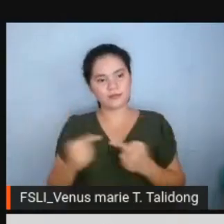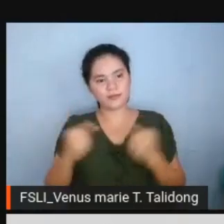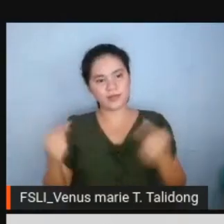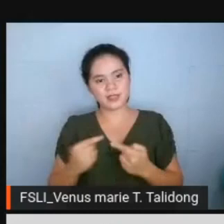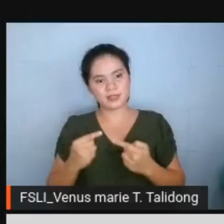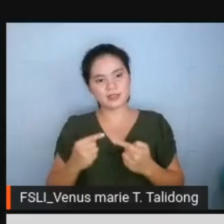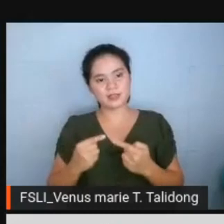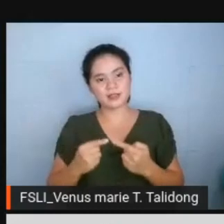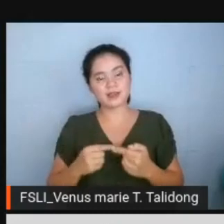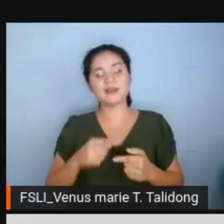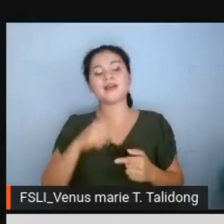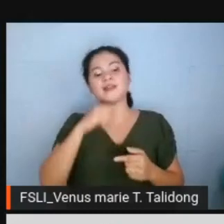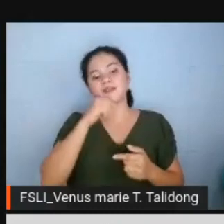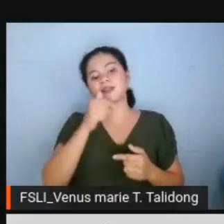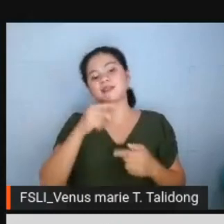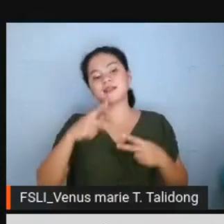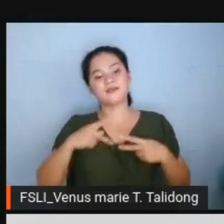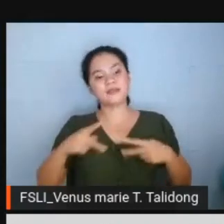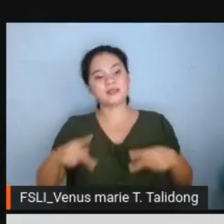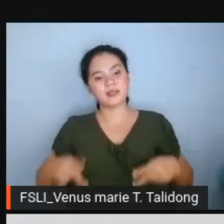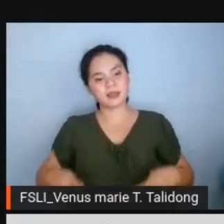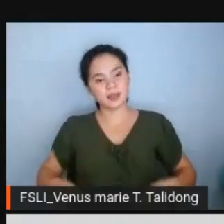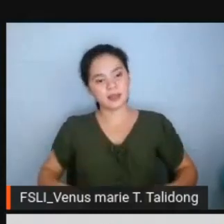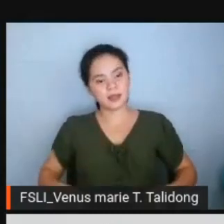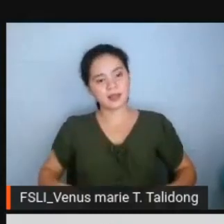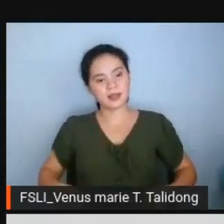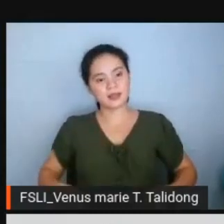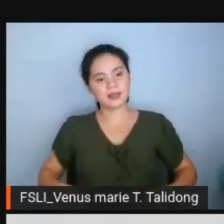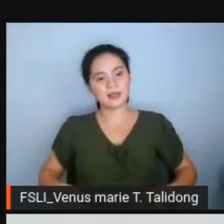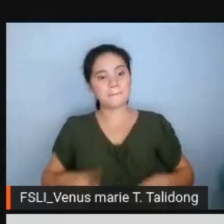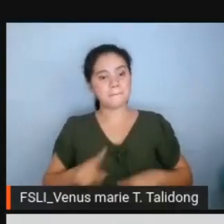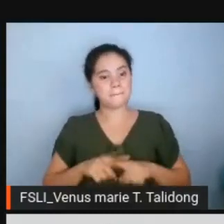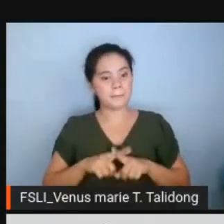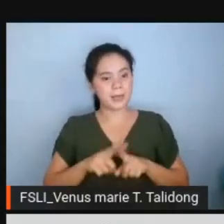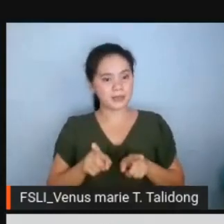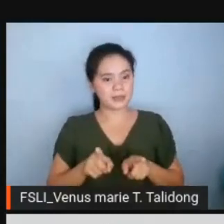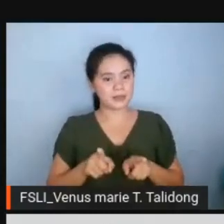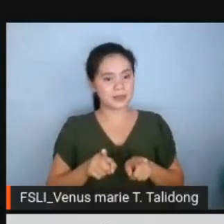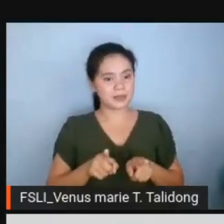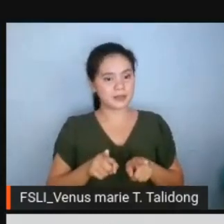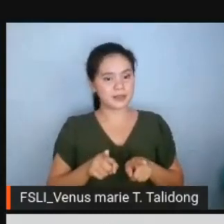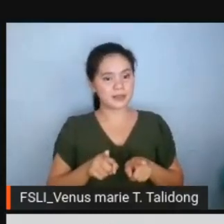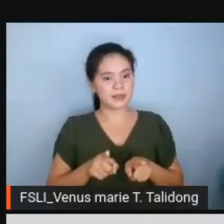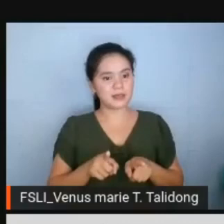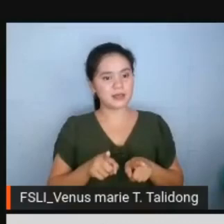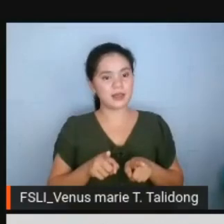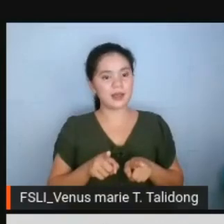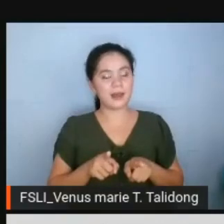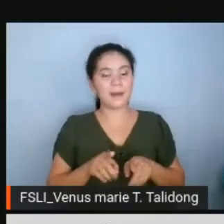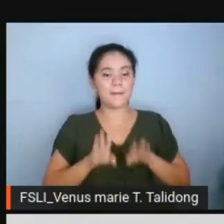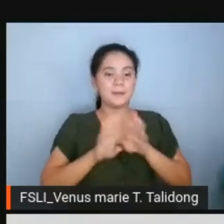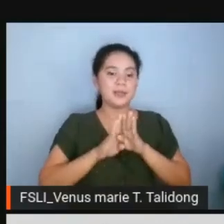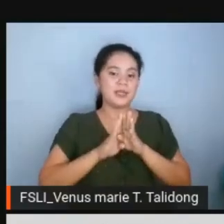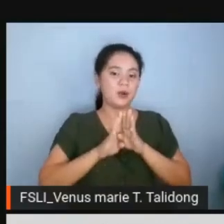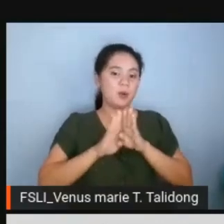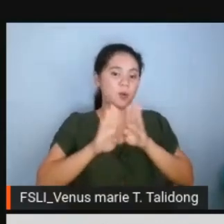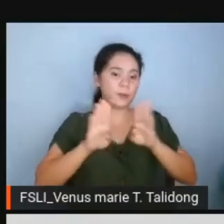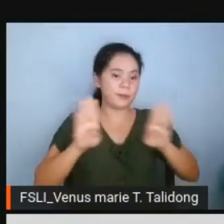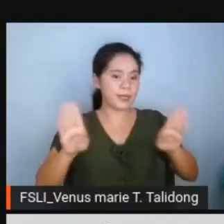physical form of fighting, but to at least, you know, be open and, you know,